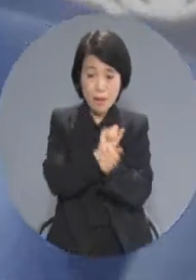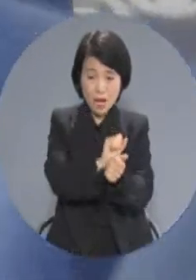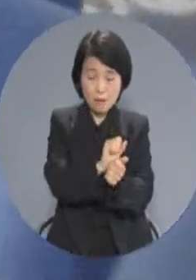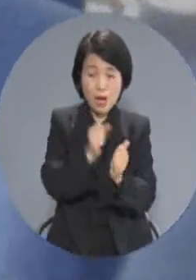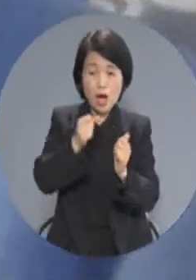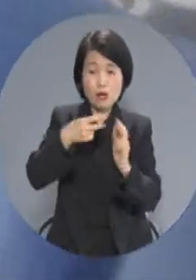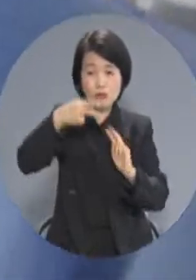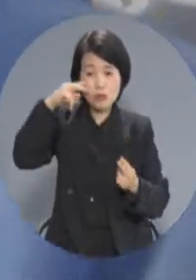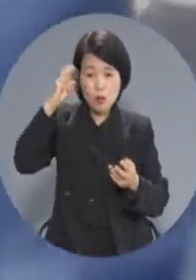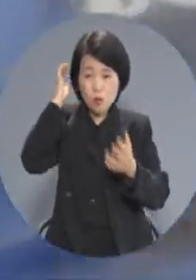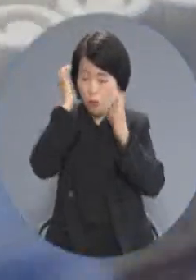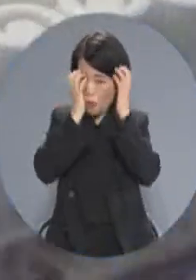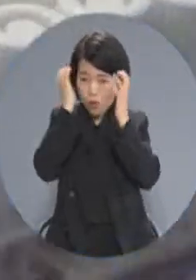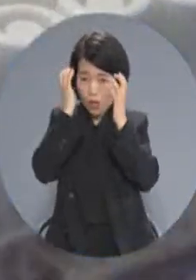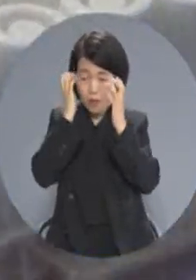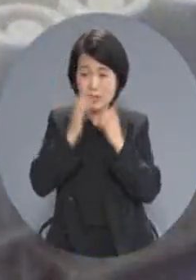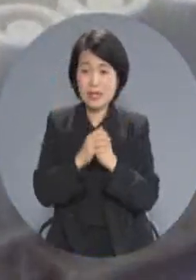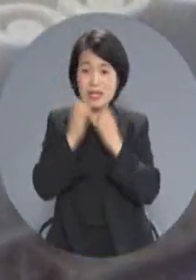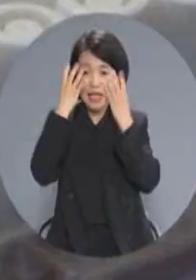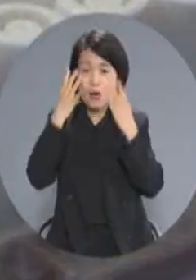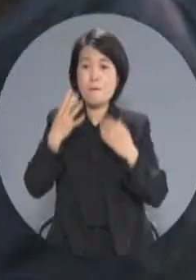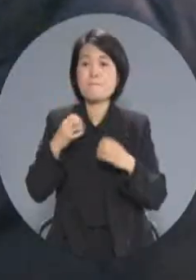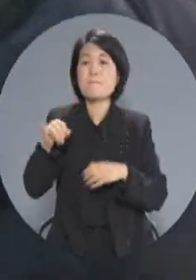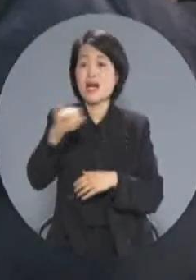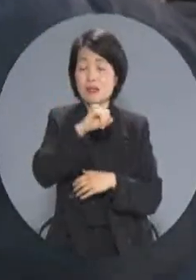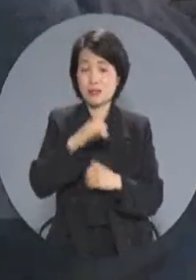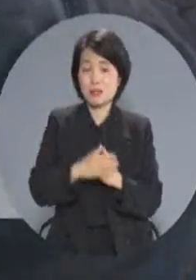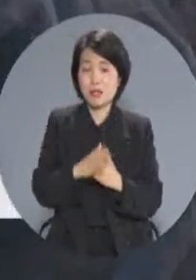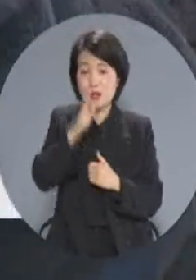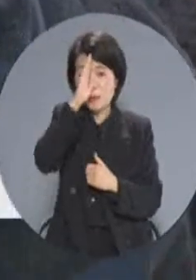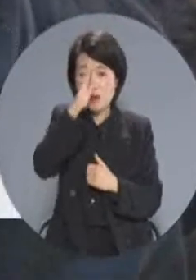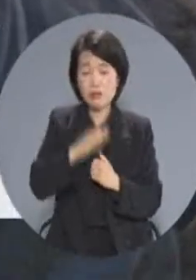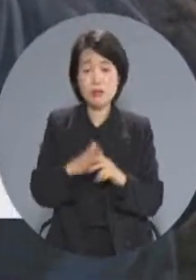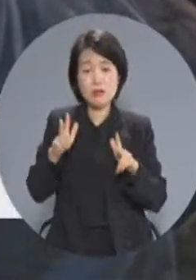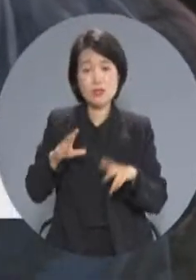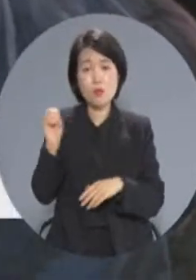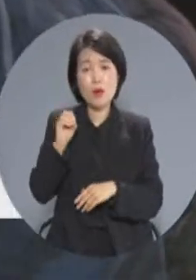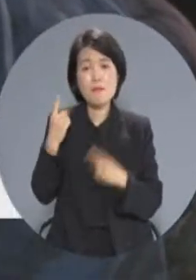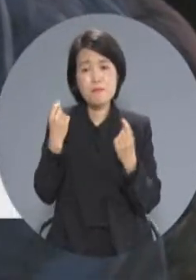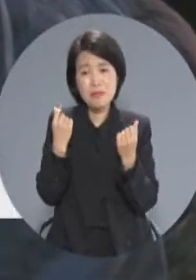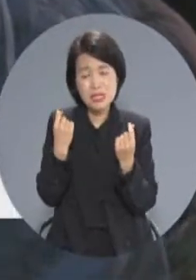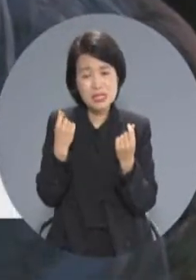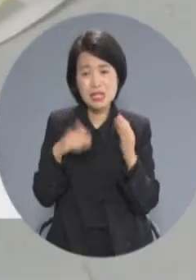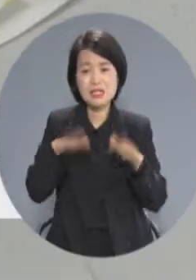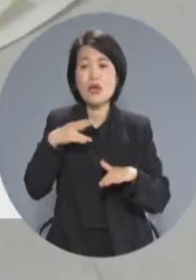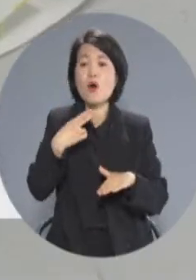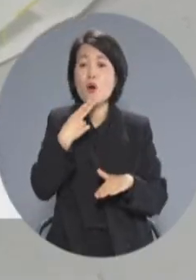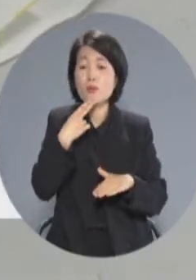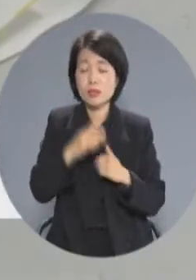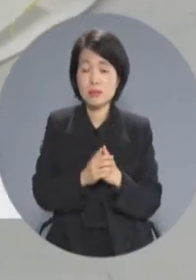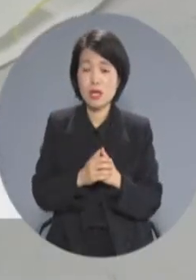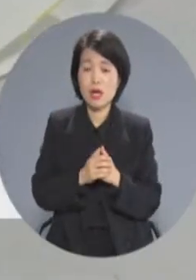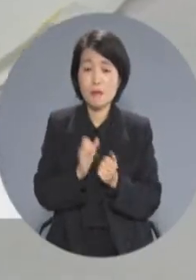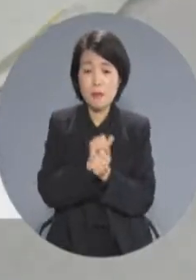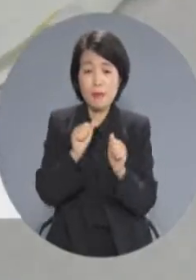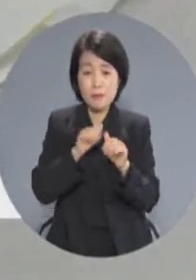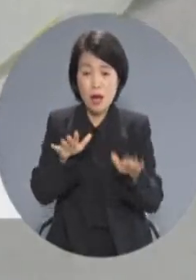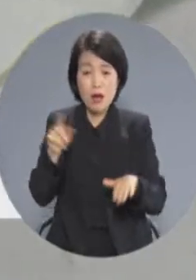유전자가 혼합돼 생긴 새로운 바이러스입니다. 증상은 현재의 오미크론과 큰 차이가 없지만 감염